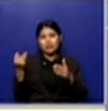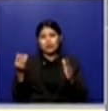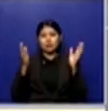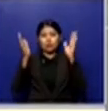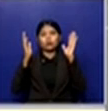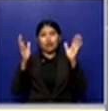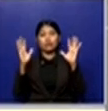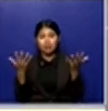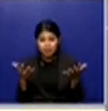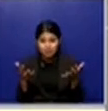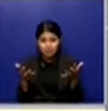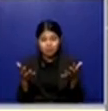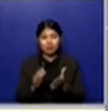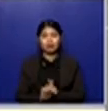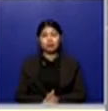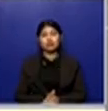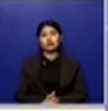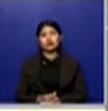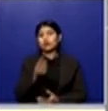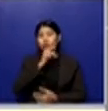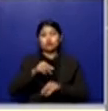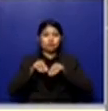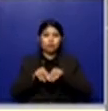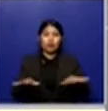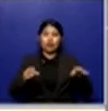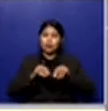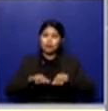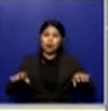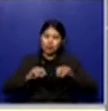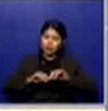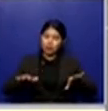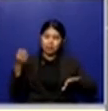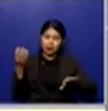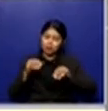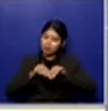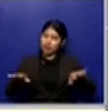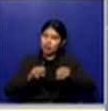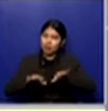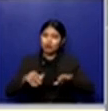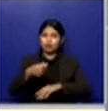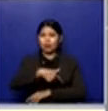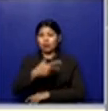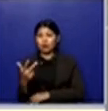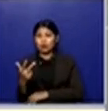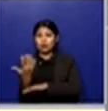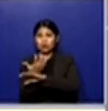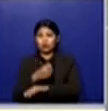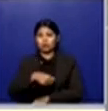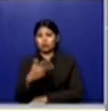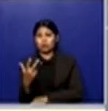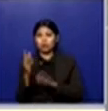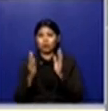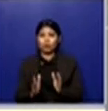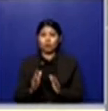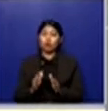าถ้าท่านออกแบบนี้ได้มากๆผมเชื่อว่าไทย PBS จะเป็นสถานีที่บุคคลแ